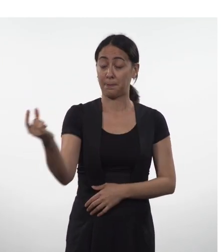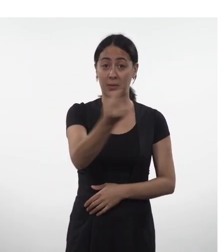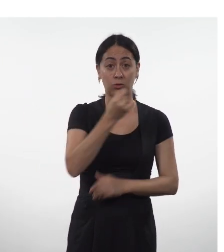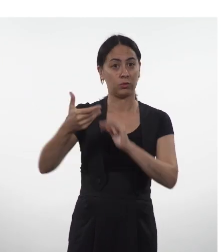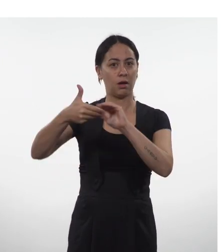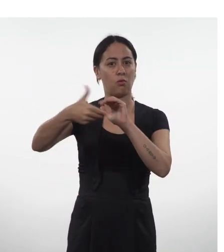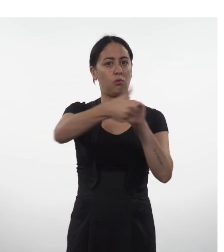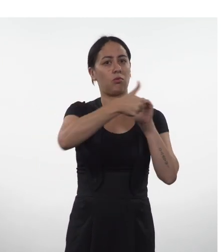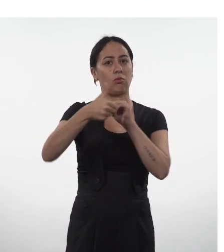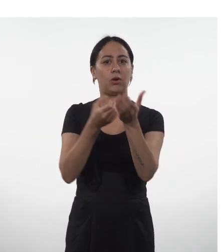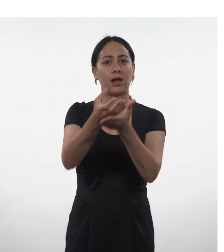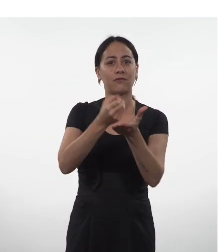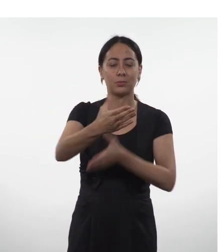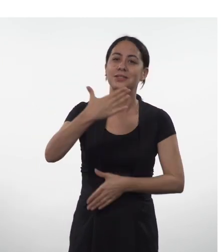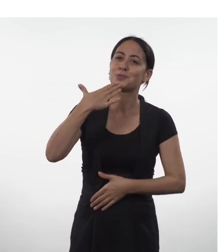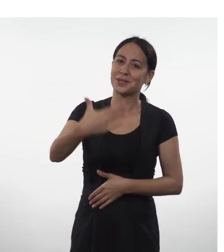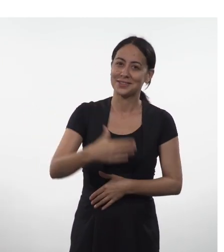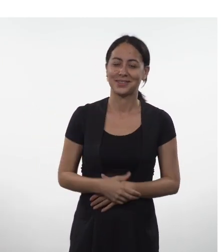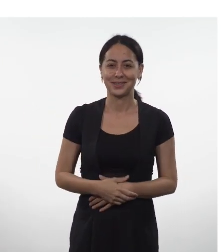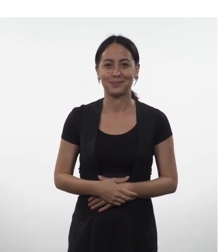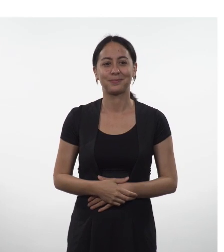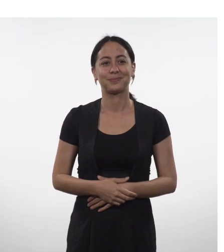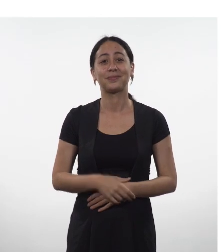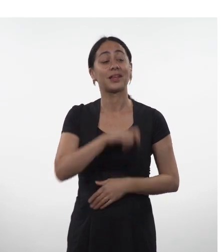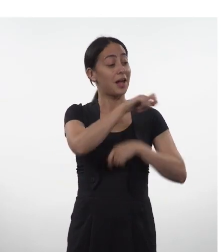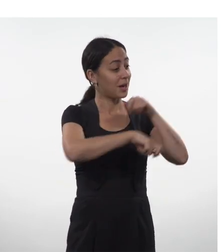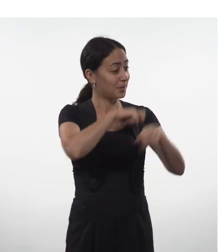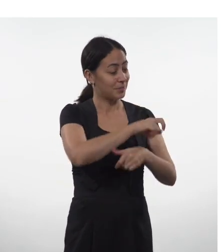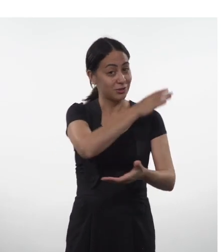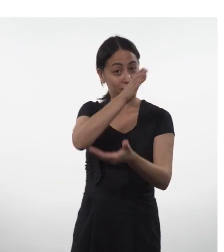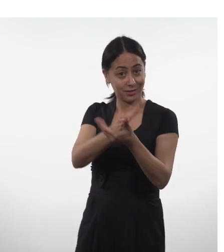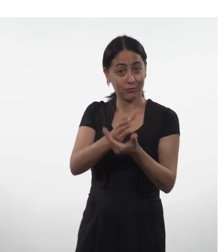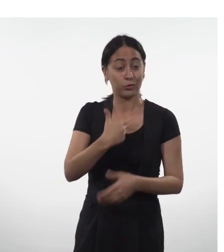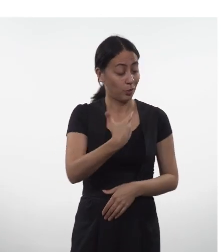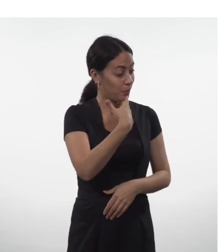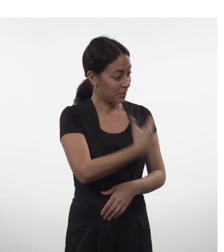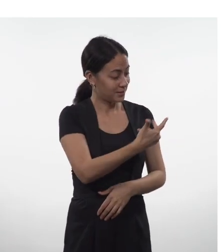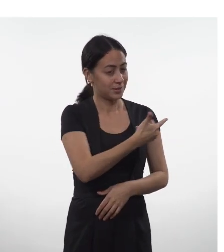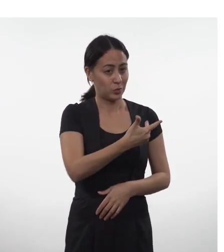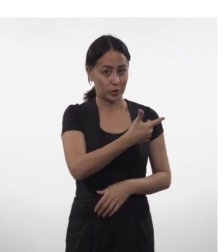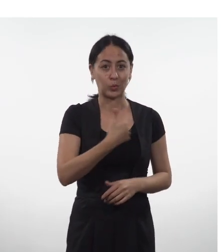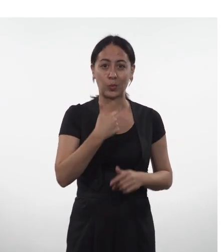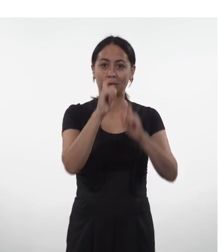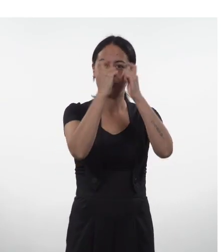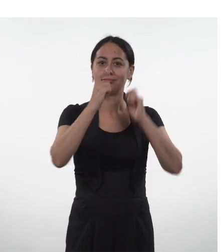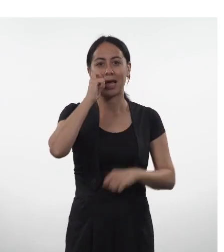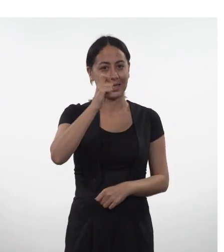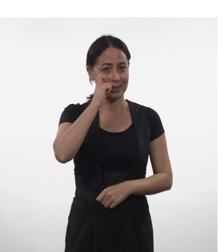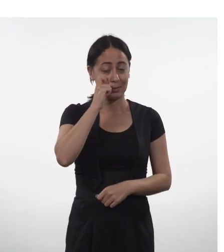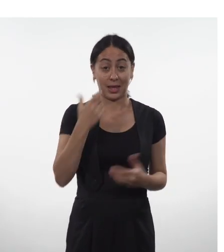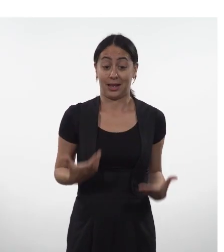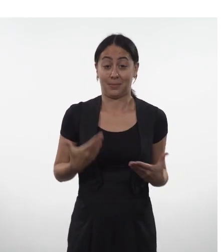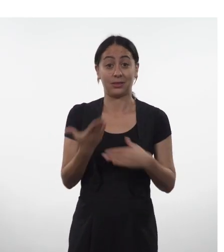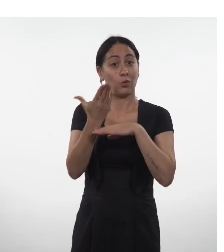l'information. Merci aux intervenants, à nos experts que je vais présenter tout de suite et qui